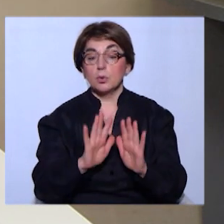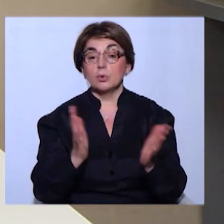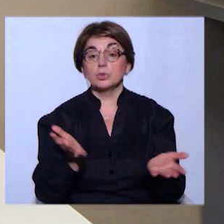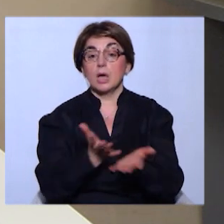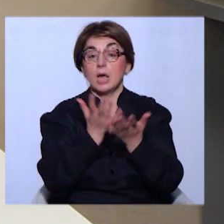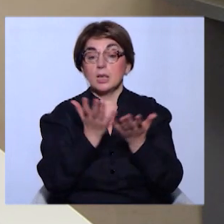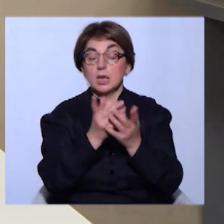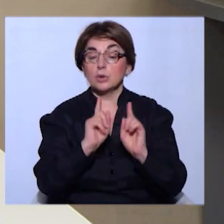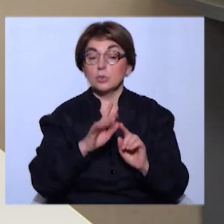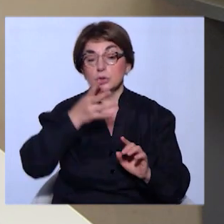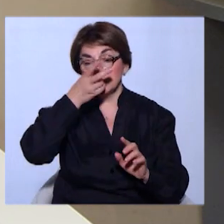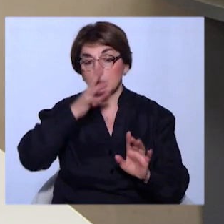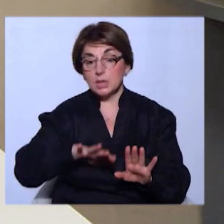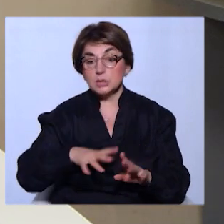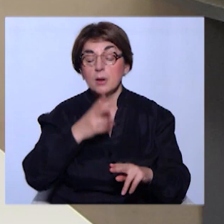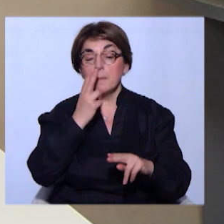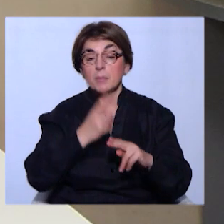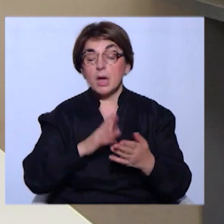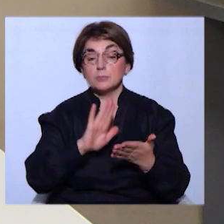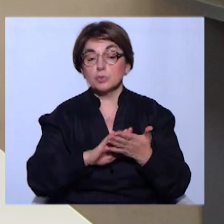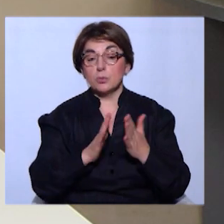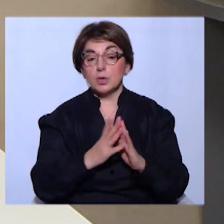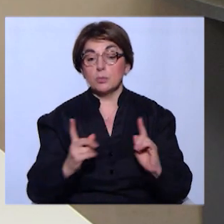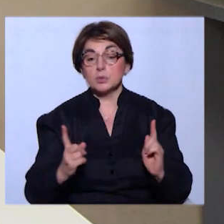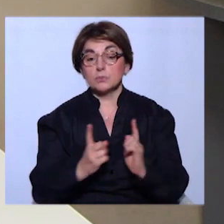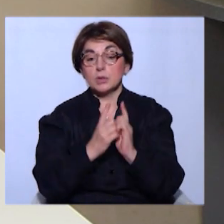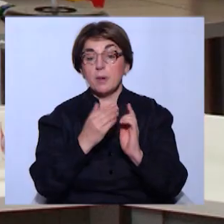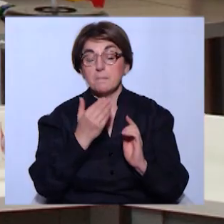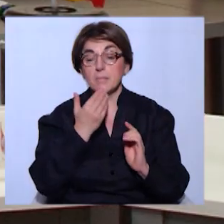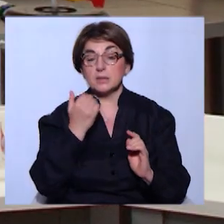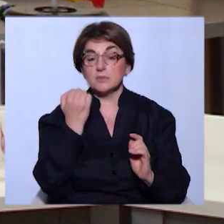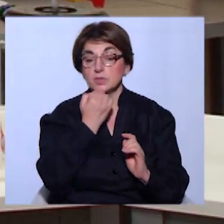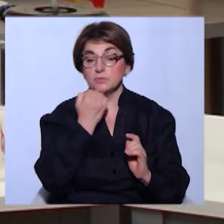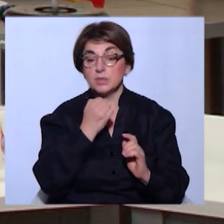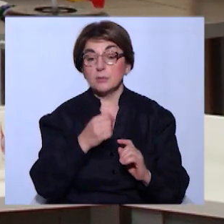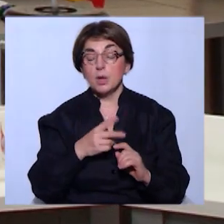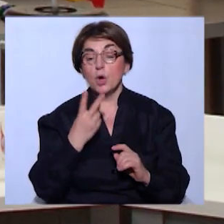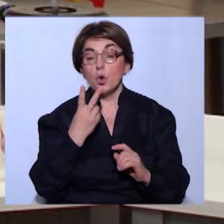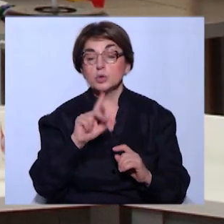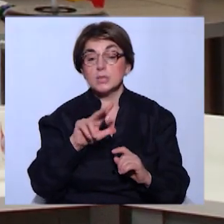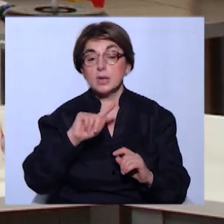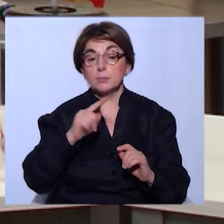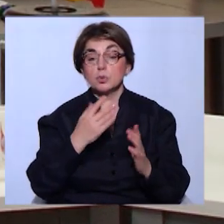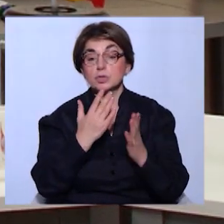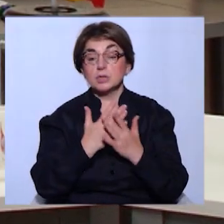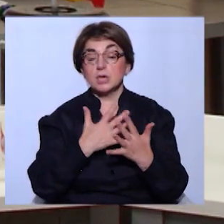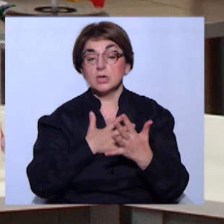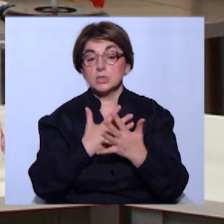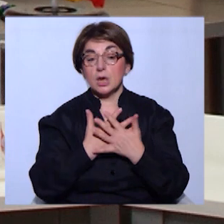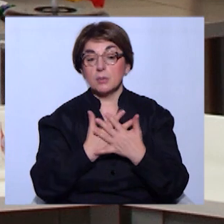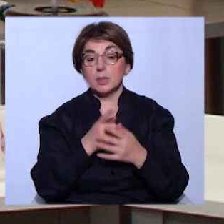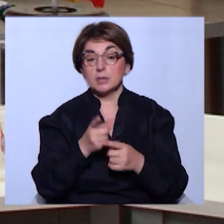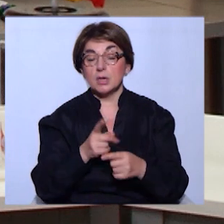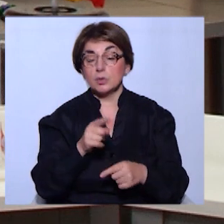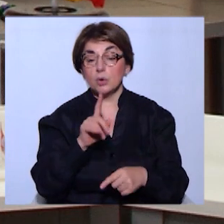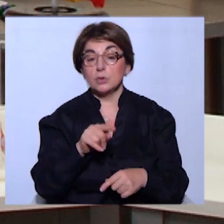ხოლო დანარჩენი ელემენტები კი მყარ მდგომარეობაში გვხვდება მარტივი ნივთიერებების სახით. ჟანგბადი ჰაერში არის დაახლოებით 23%, ეს არის